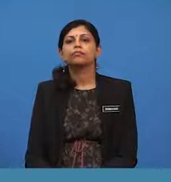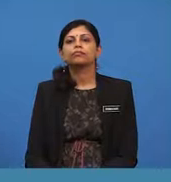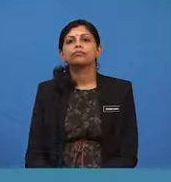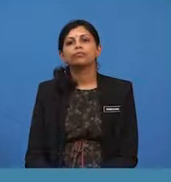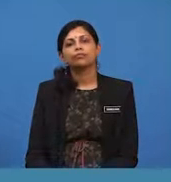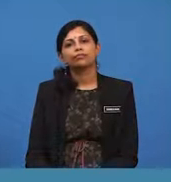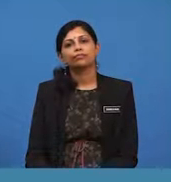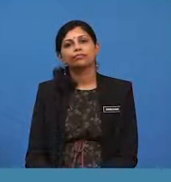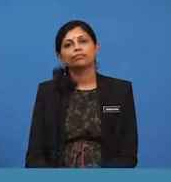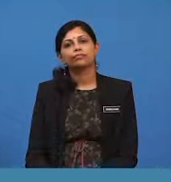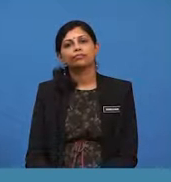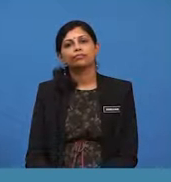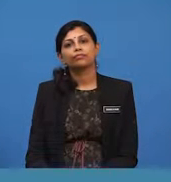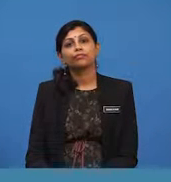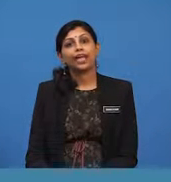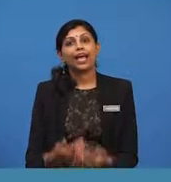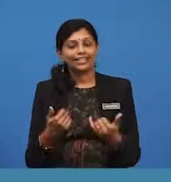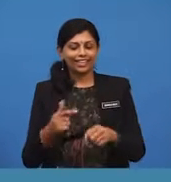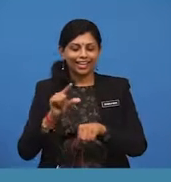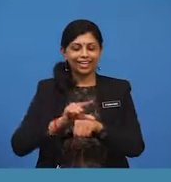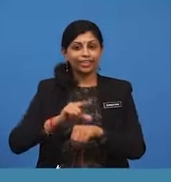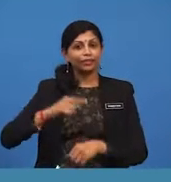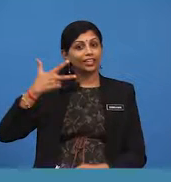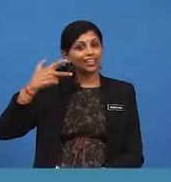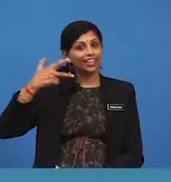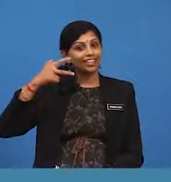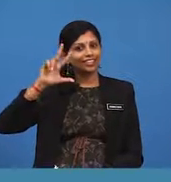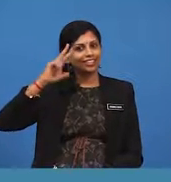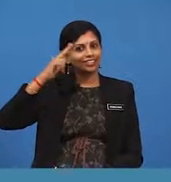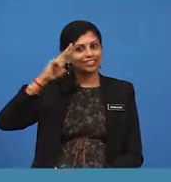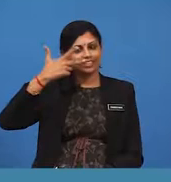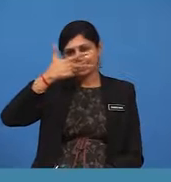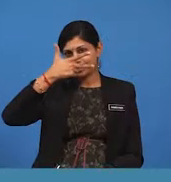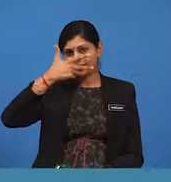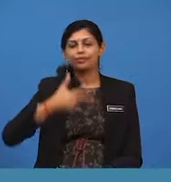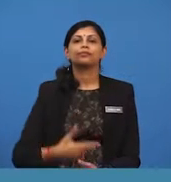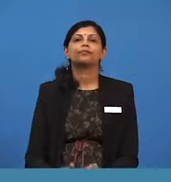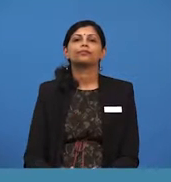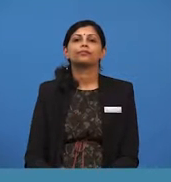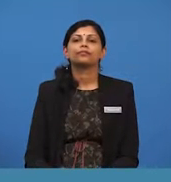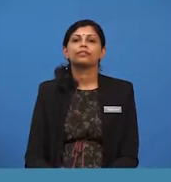Untuk itu, mari kita gunakan petua tangan kanan Fleming untuk menjawab soalan ini.